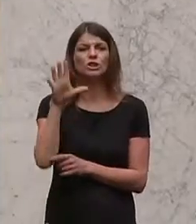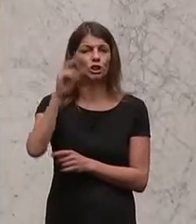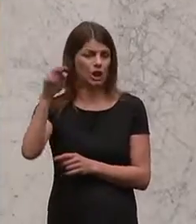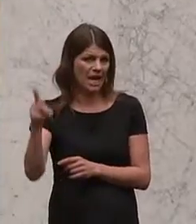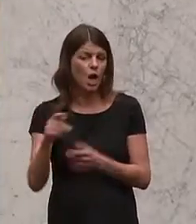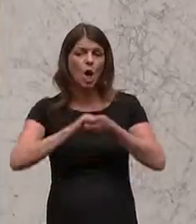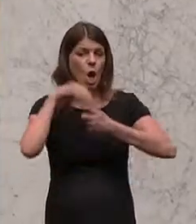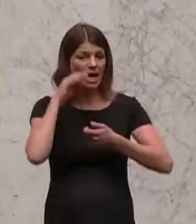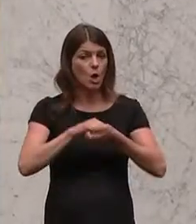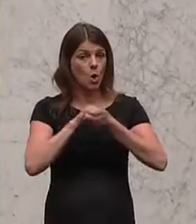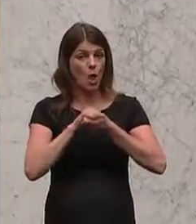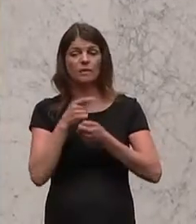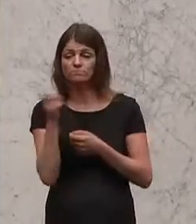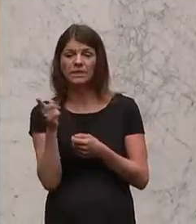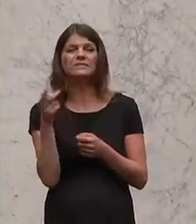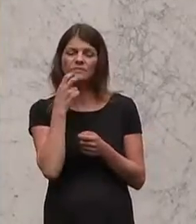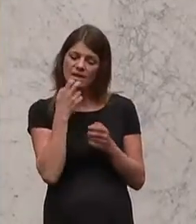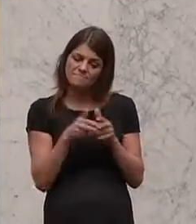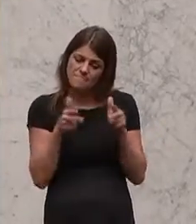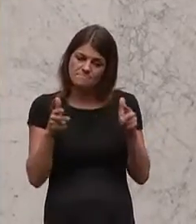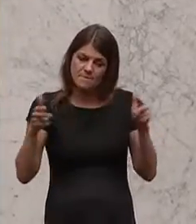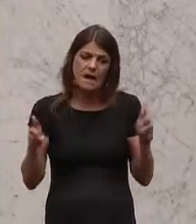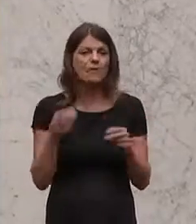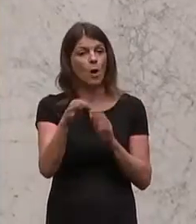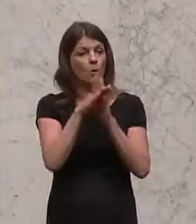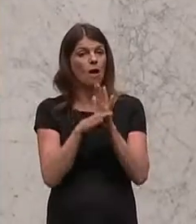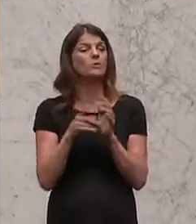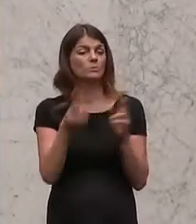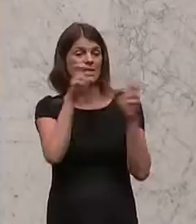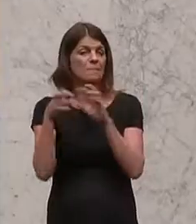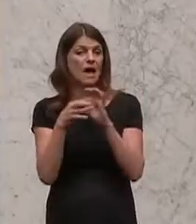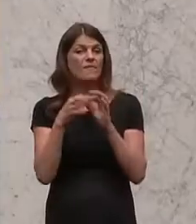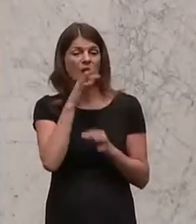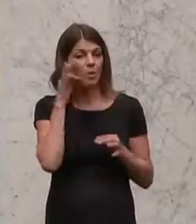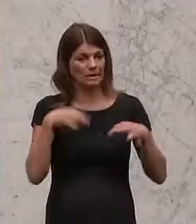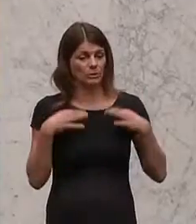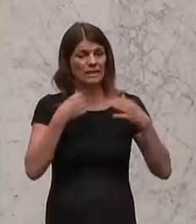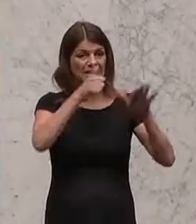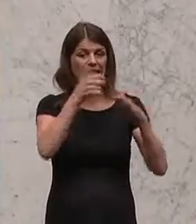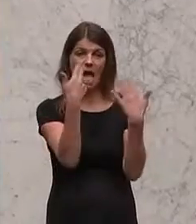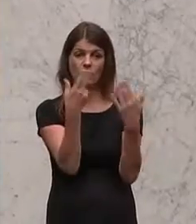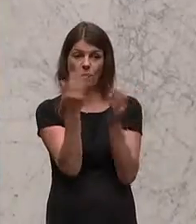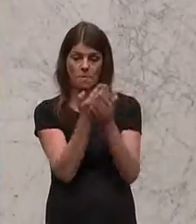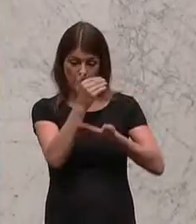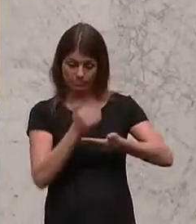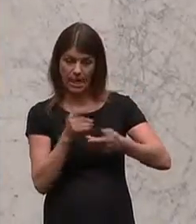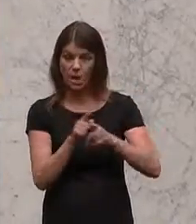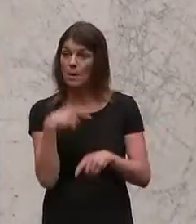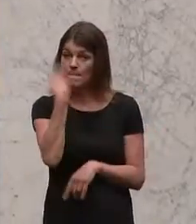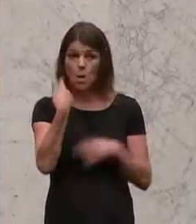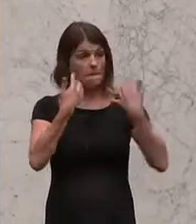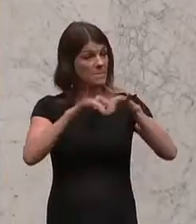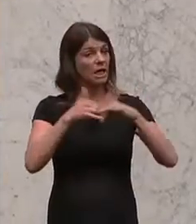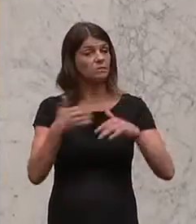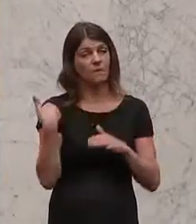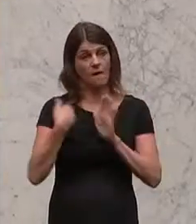Die Schaffung von Kinderbetreuungsplätzen sowie angepasste Angebote im Bereich der ambulanten, stationären und mobilen Pflege sollen Frauen